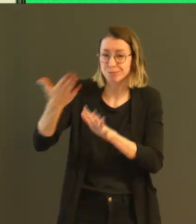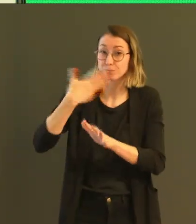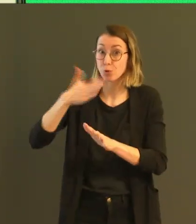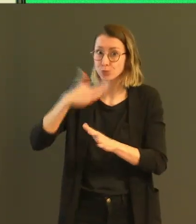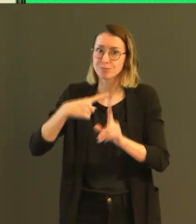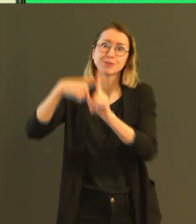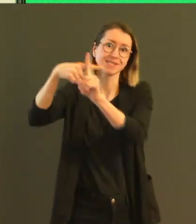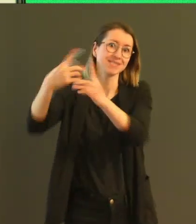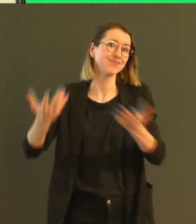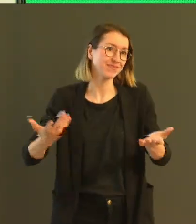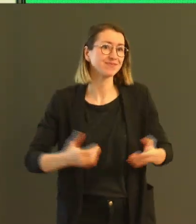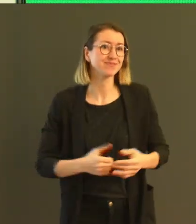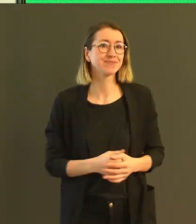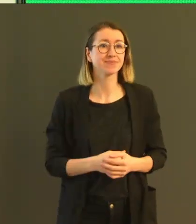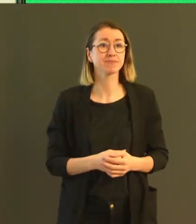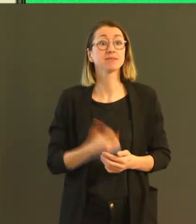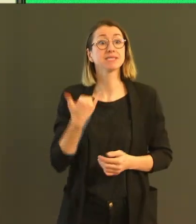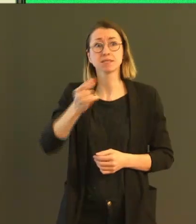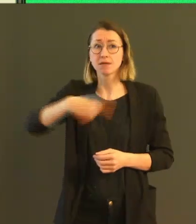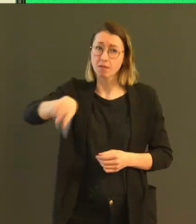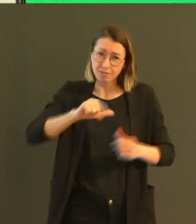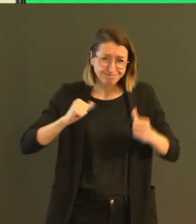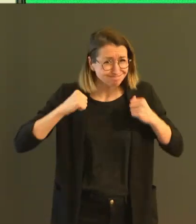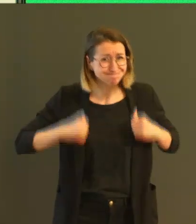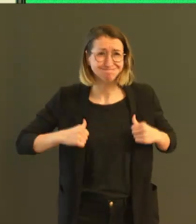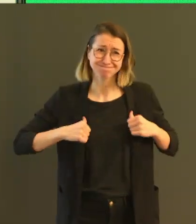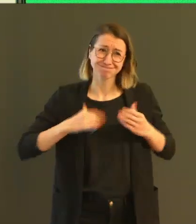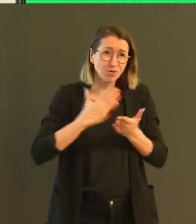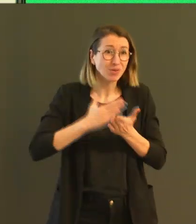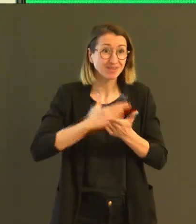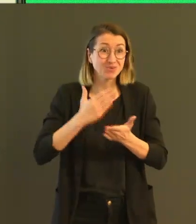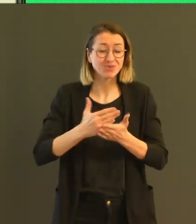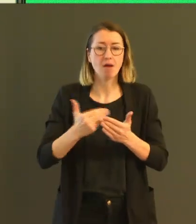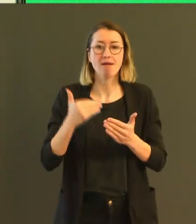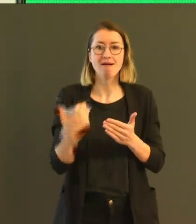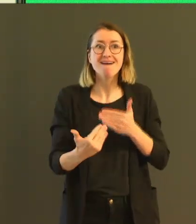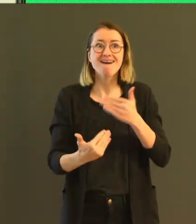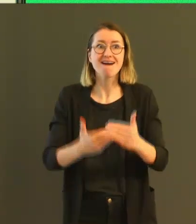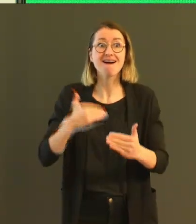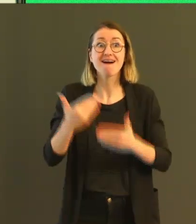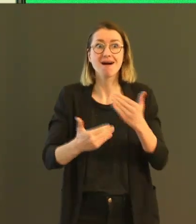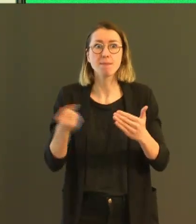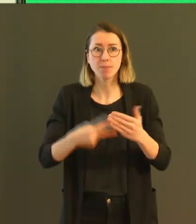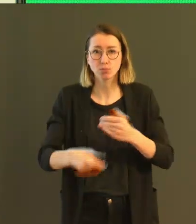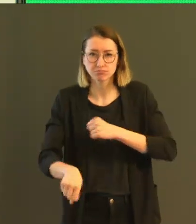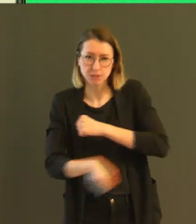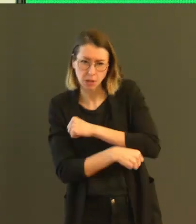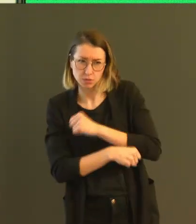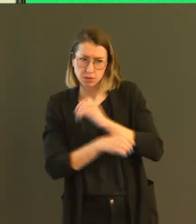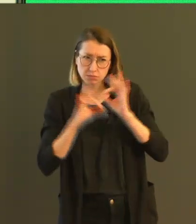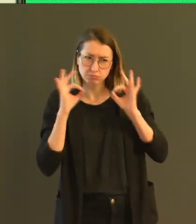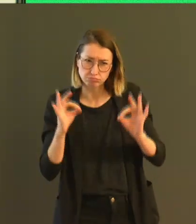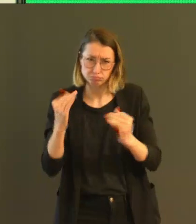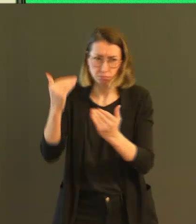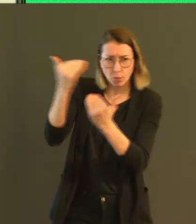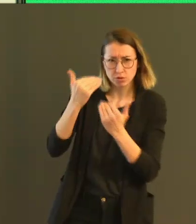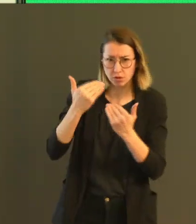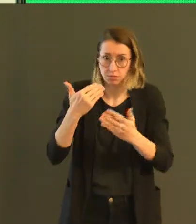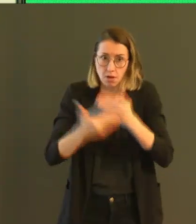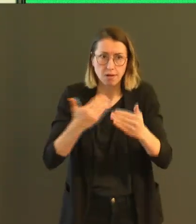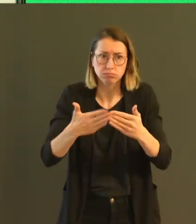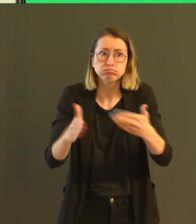continuer à avancer vers un environnement sécurisé nous vous souhaitons à tous une agréable